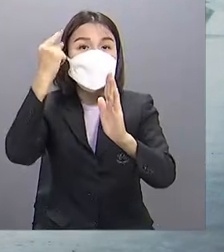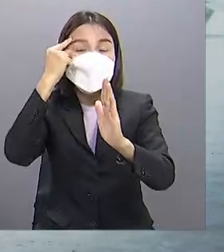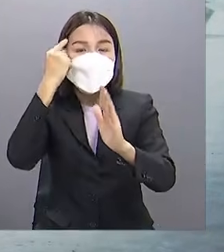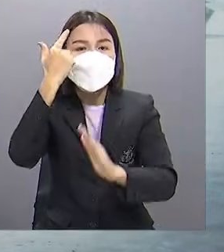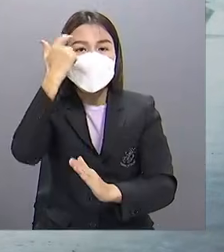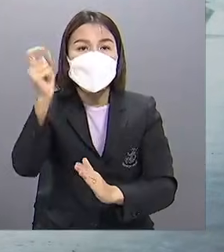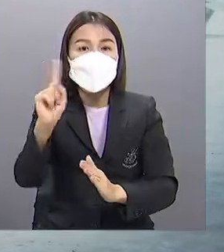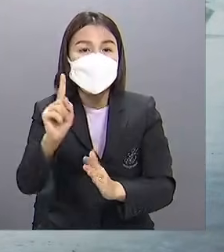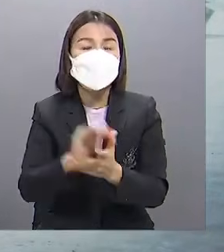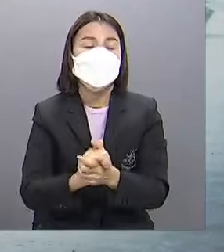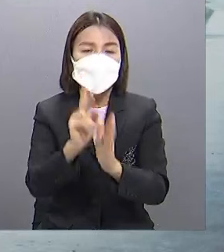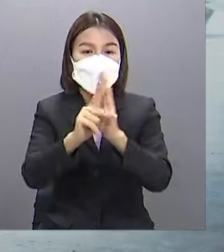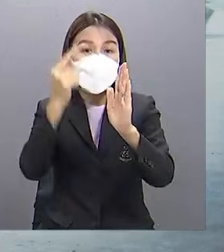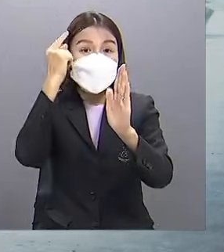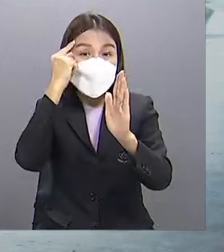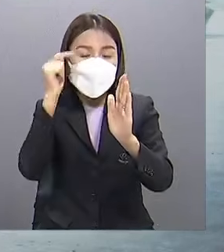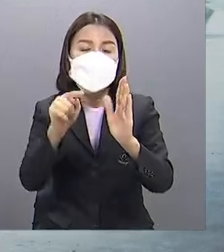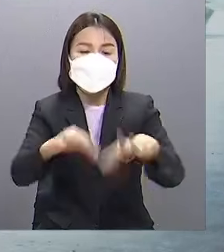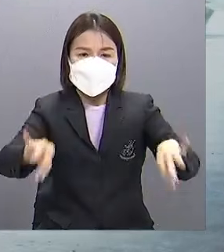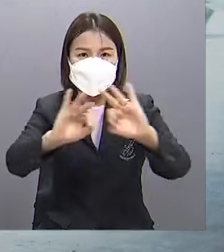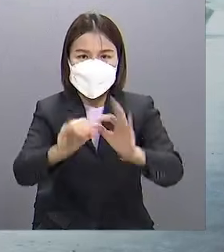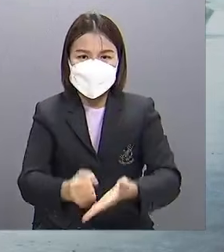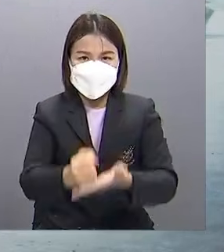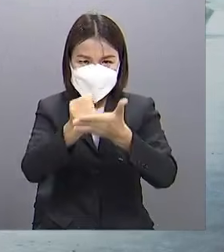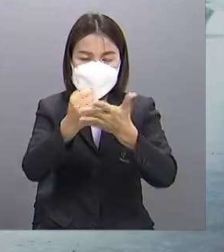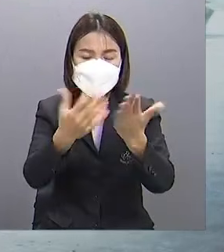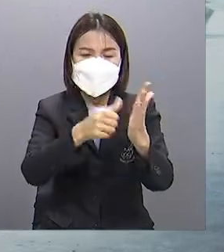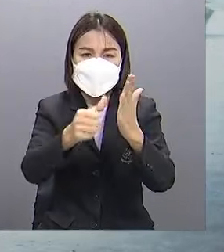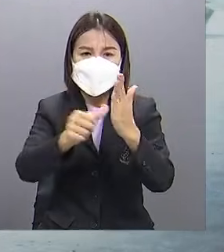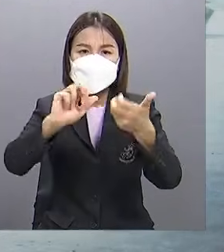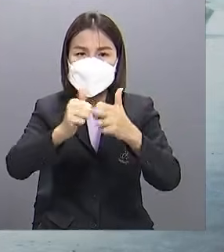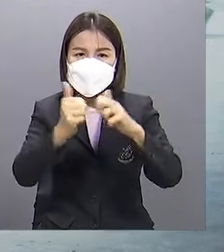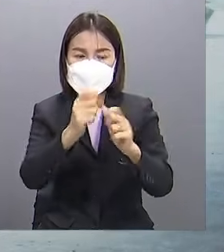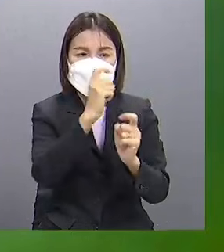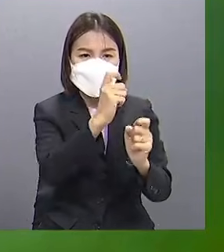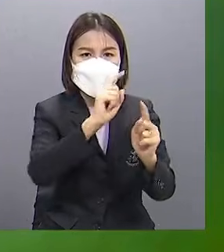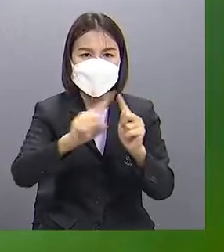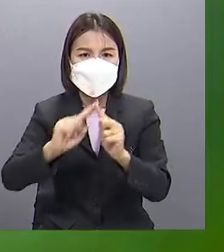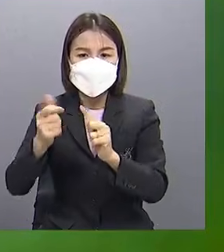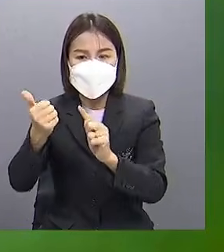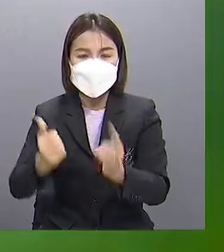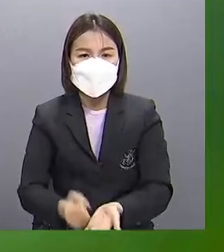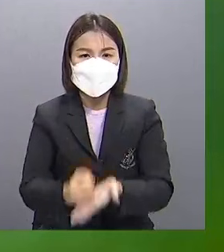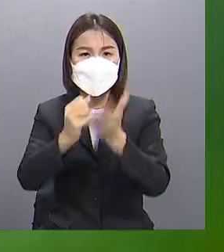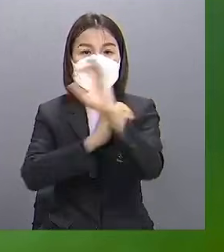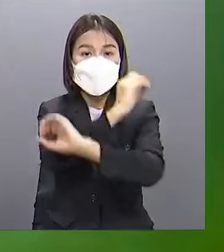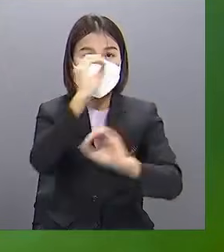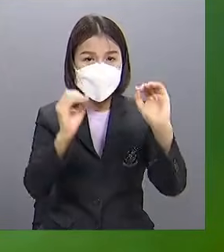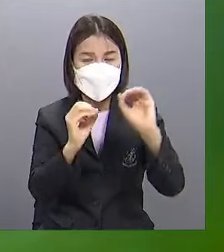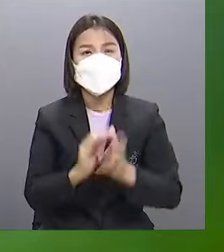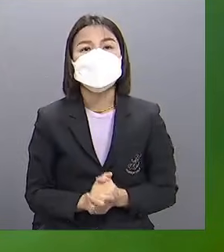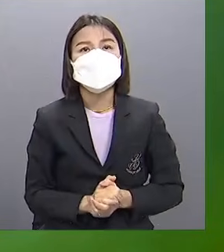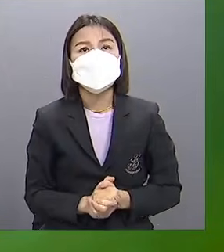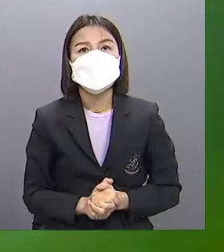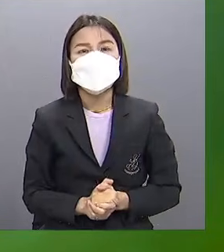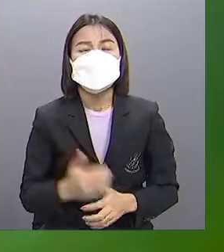แหละค่ะที่จะทำให้คุณผู้ชมสามารถรับมือกับภัยพิบัติทุกรูปแบบได้อย่างปลอดภัยนอกจากนี้ยังมีข่าวคราวความเค